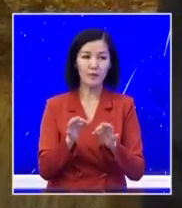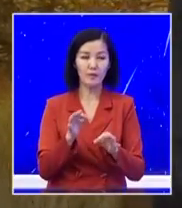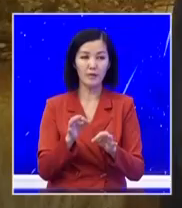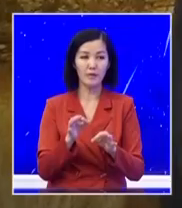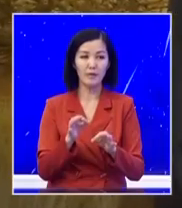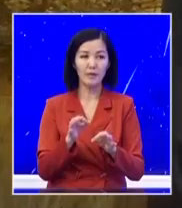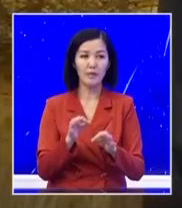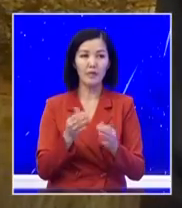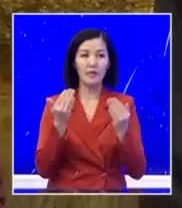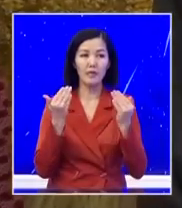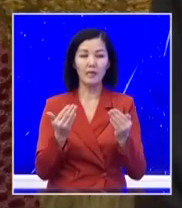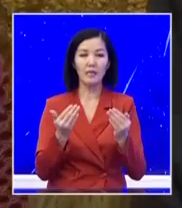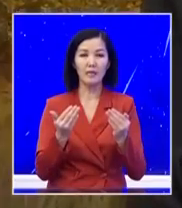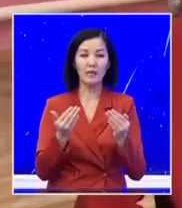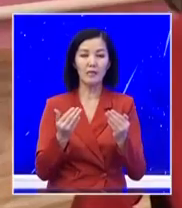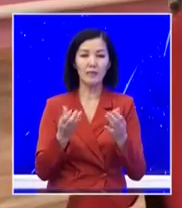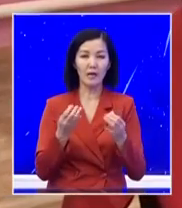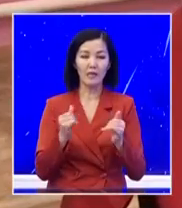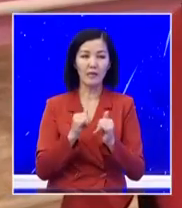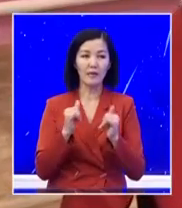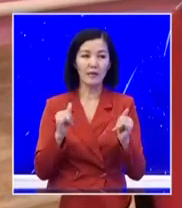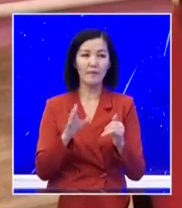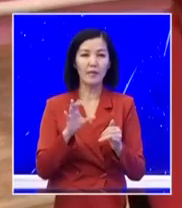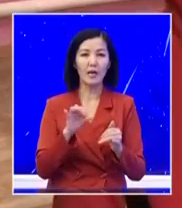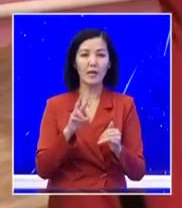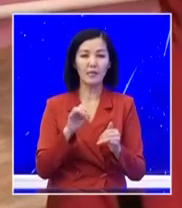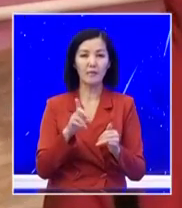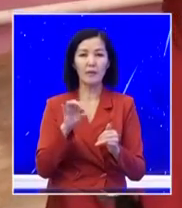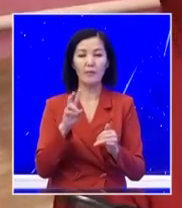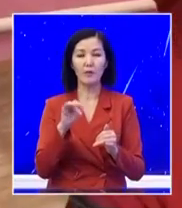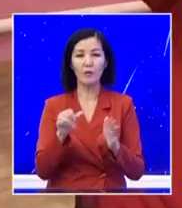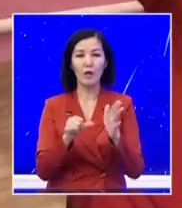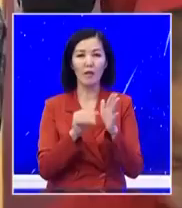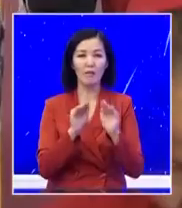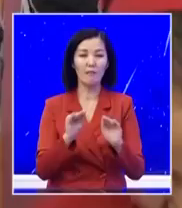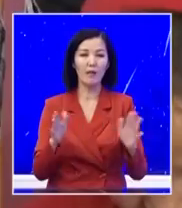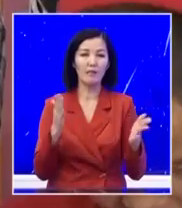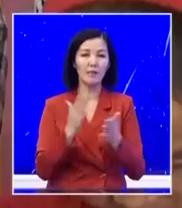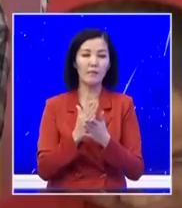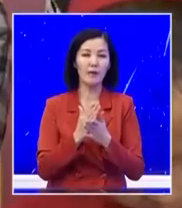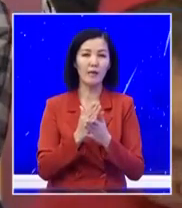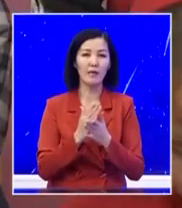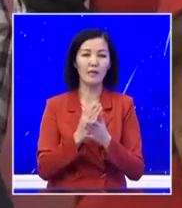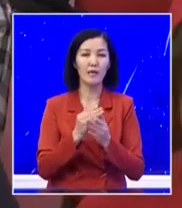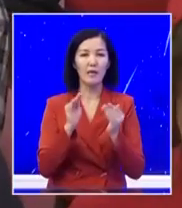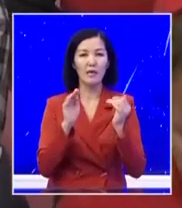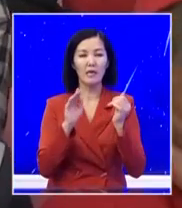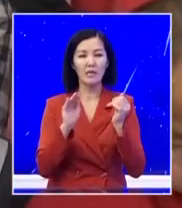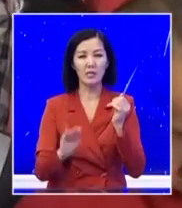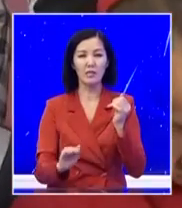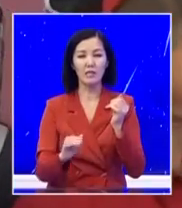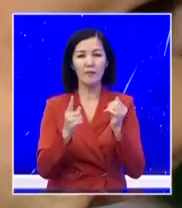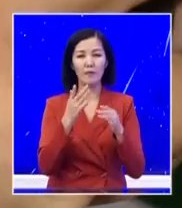тағаланың күшімен енді сырты малға толсын. Асылбек пен Баршагүл 6 бала тәрбиелеп отыр. Кенжесі мүгедек, 1,5